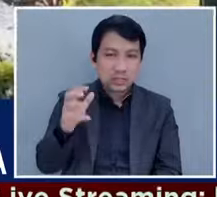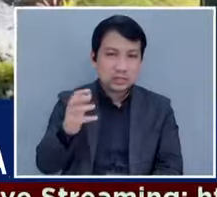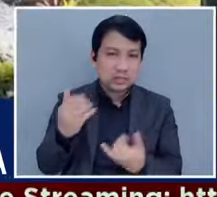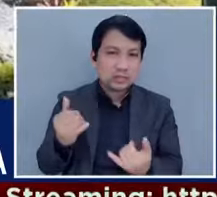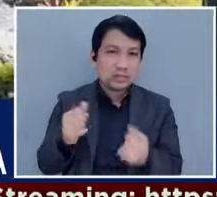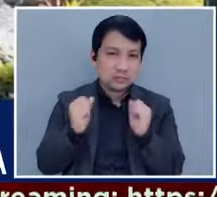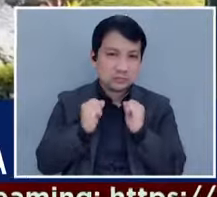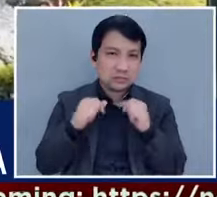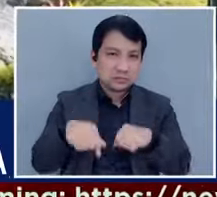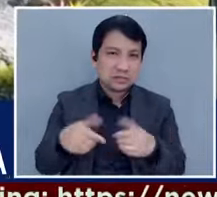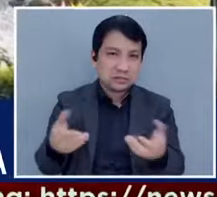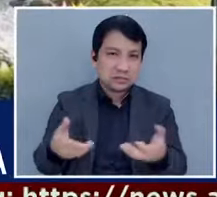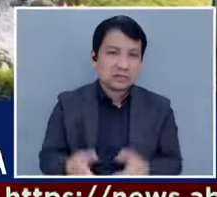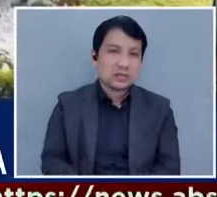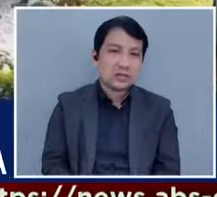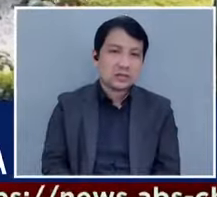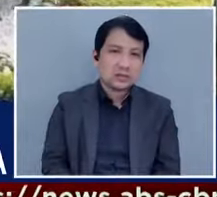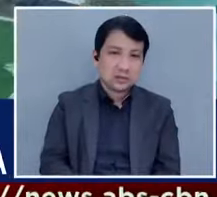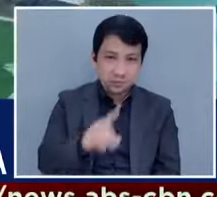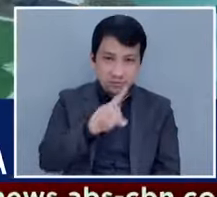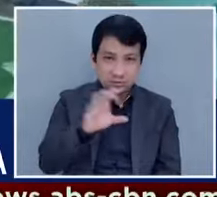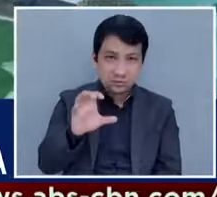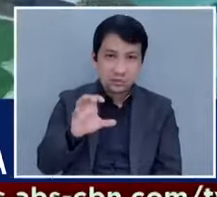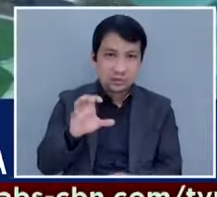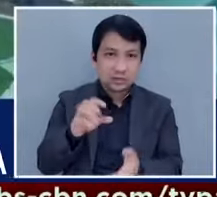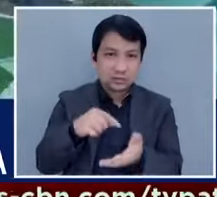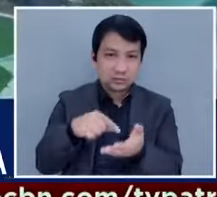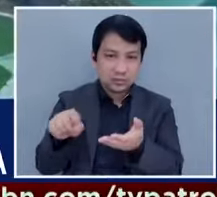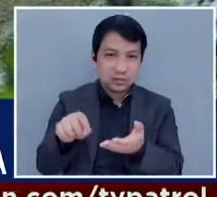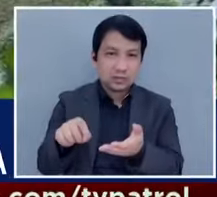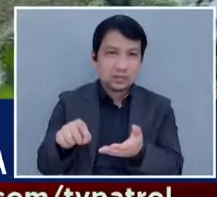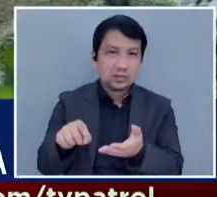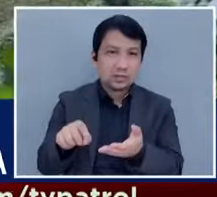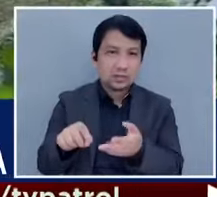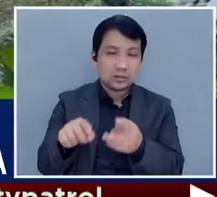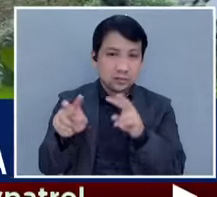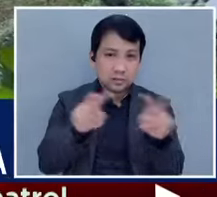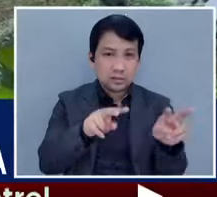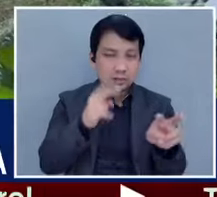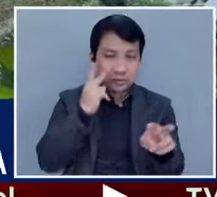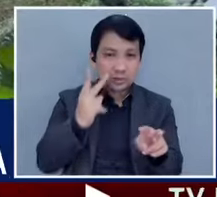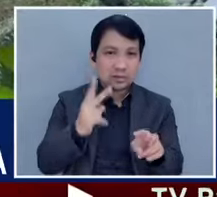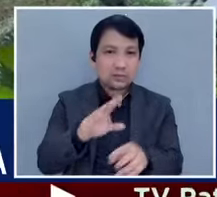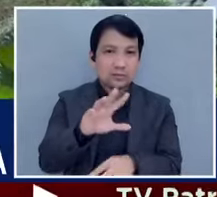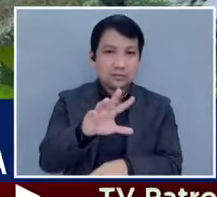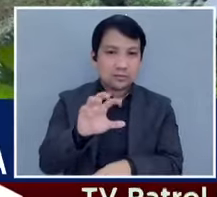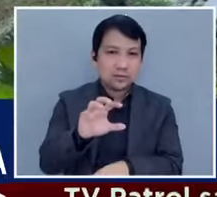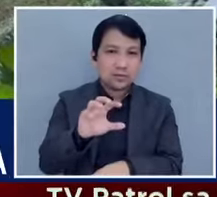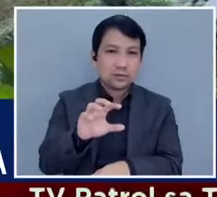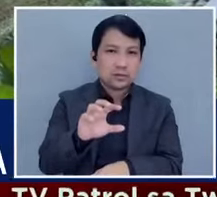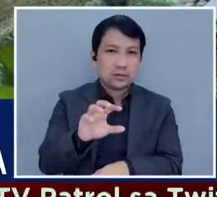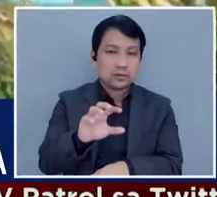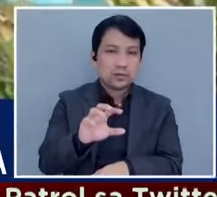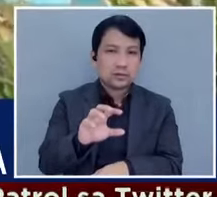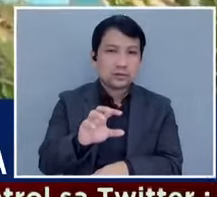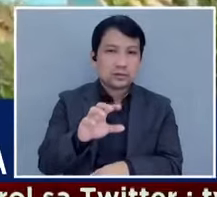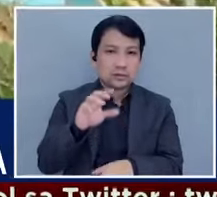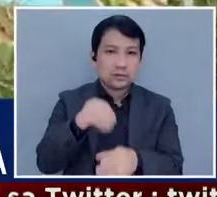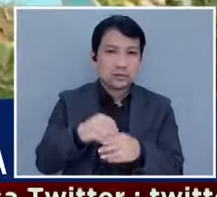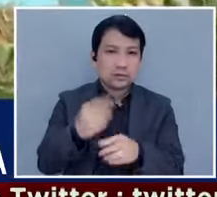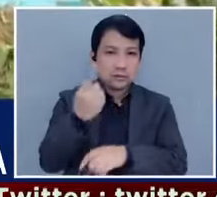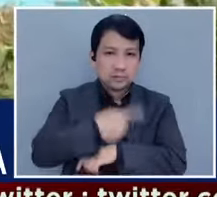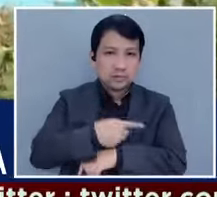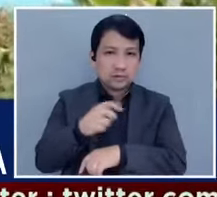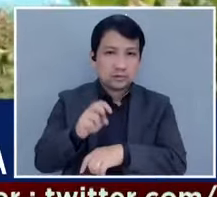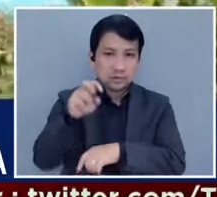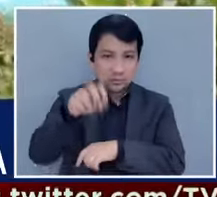siya. 100 pesos ang bayad para sa sightseeing at 500 pesos naman para sa day tour na